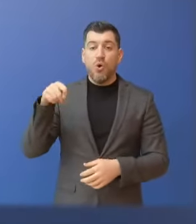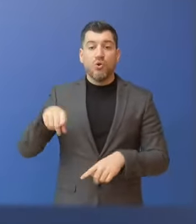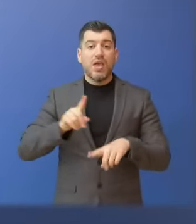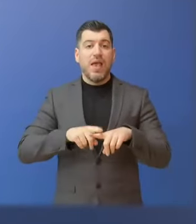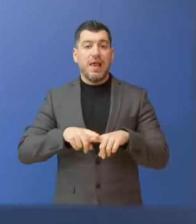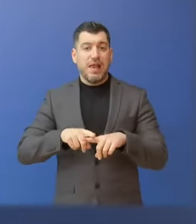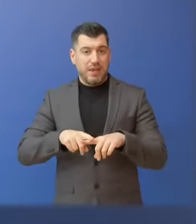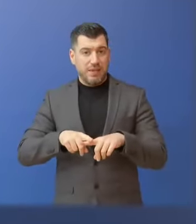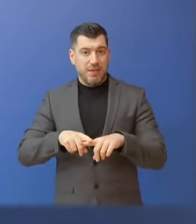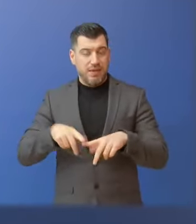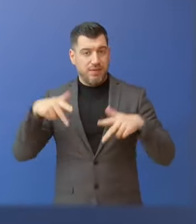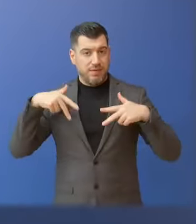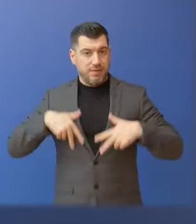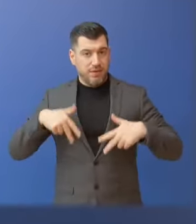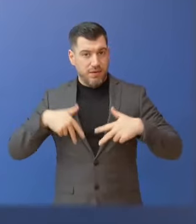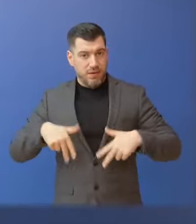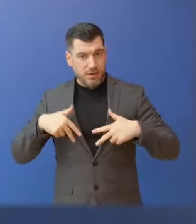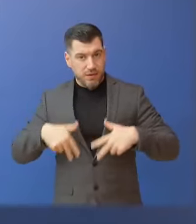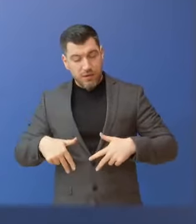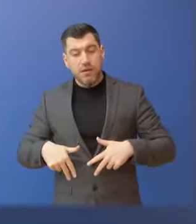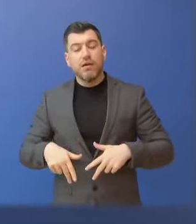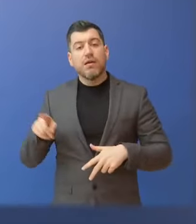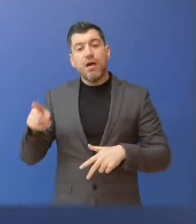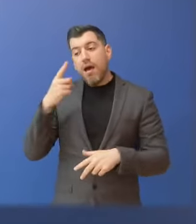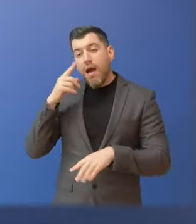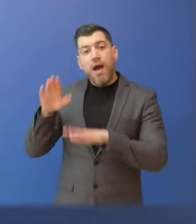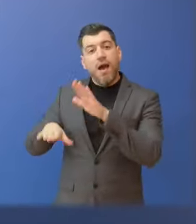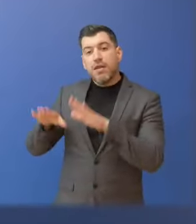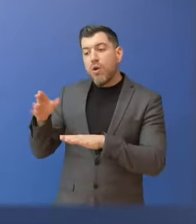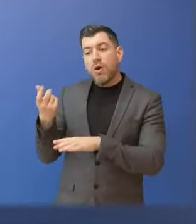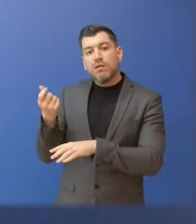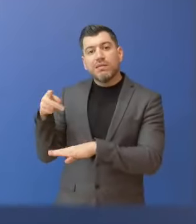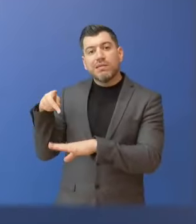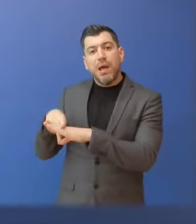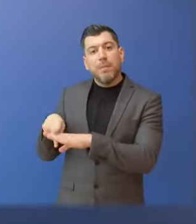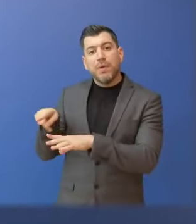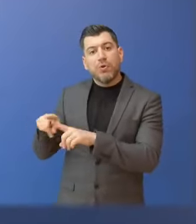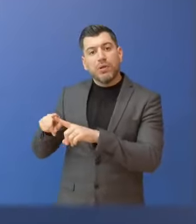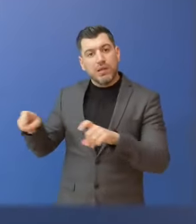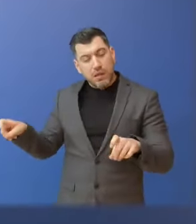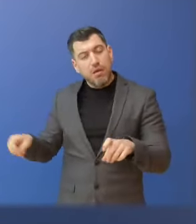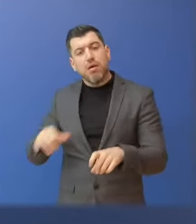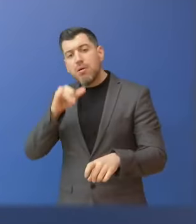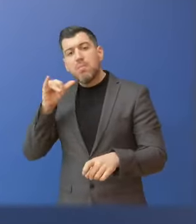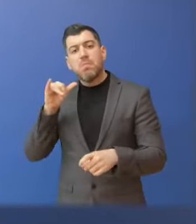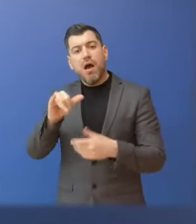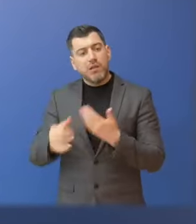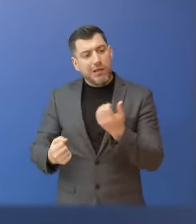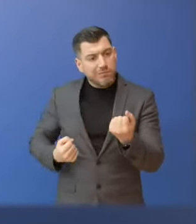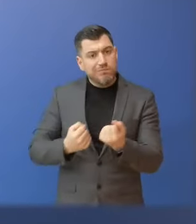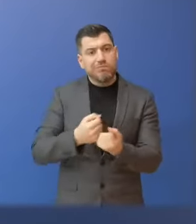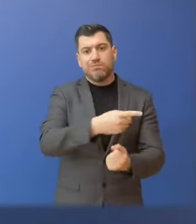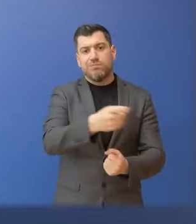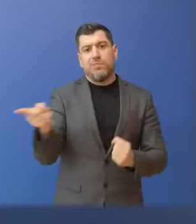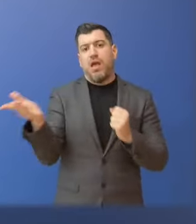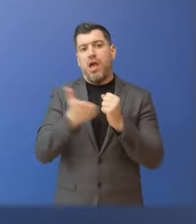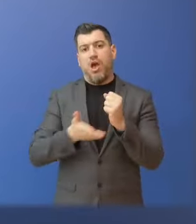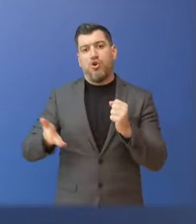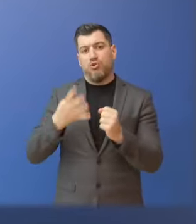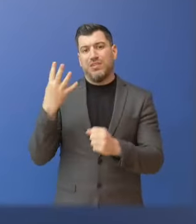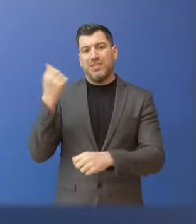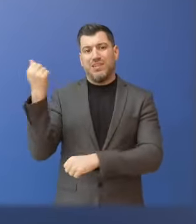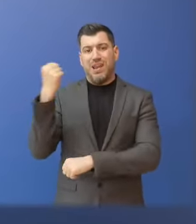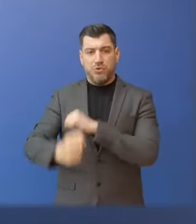πολιτεία στα πλαίσια των δημοσιονομικών της δυνατοτήτων βρίσκεται πάντα κοντά στον πρωτογενή τομέα όπως το έκανε εδώ και 4,5